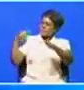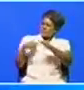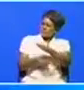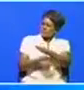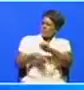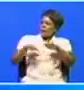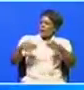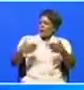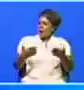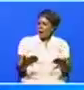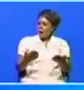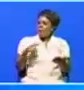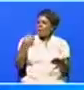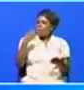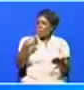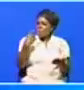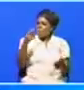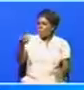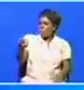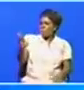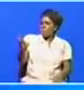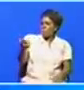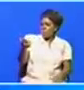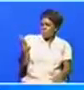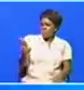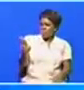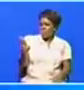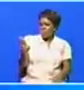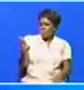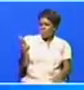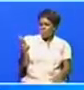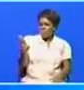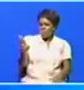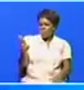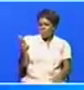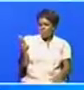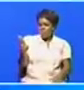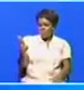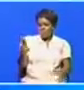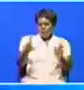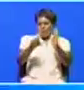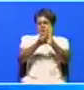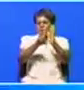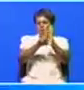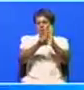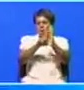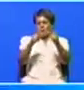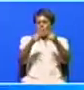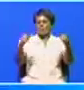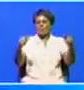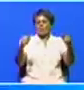ya nini na nani aliyehusika katika shambulio la risasi dhidi ya Tundu Lissu, mwanasheria wa chama kikuu cha